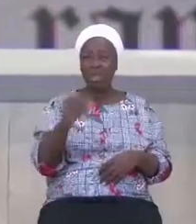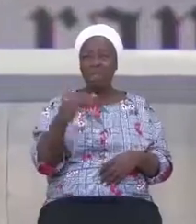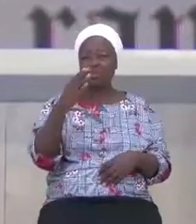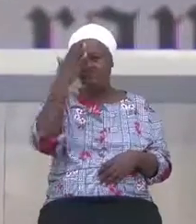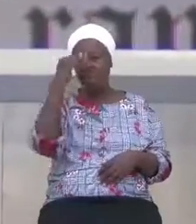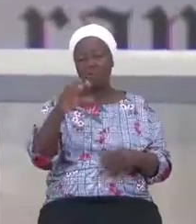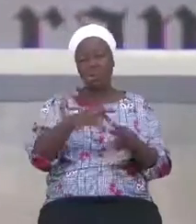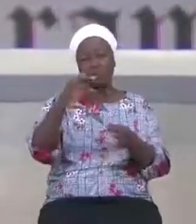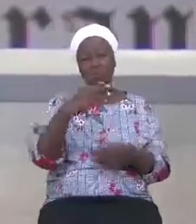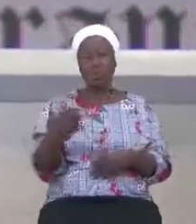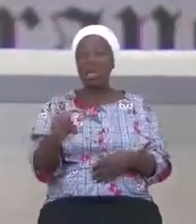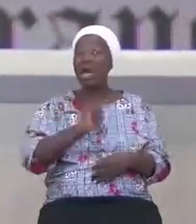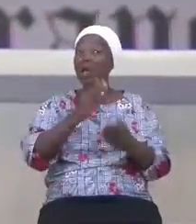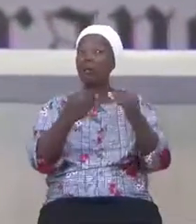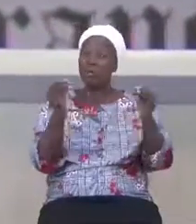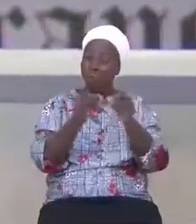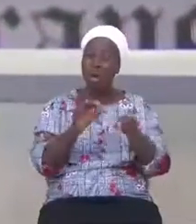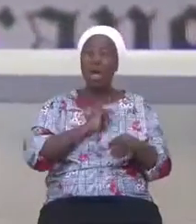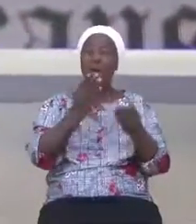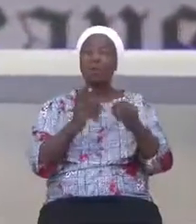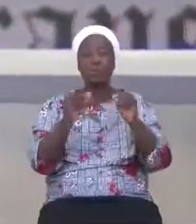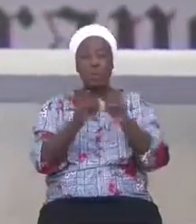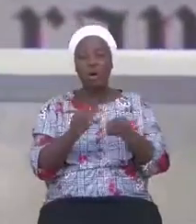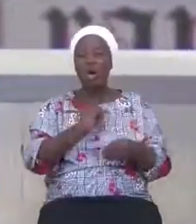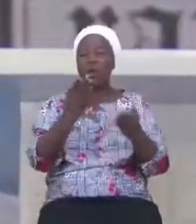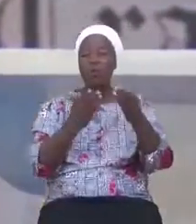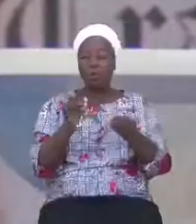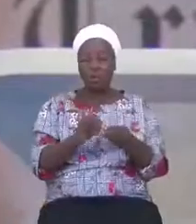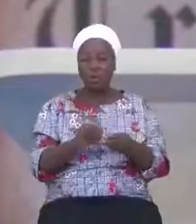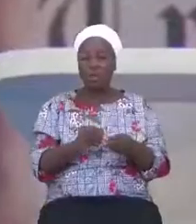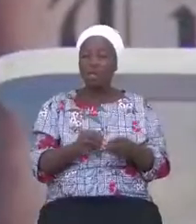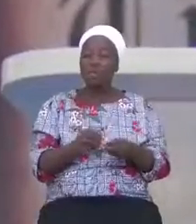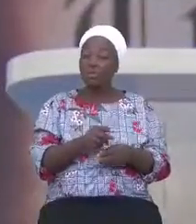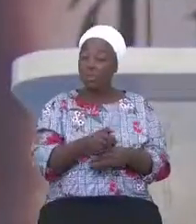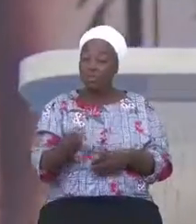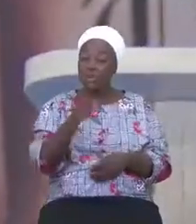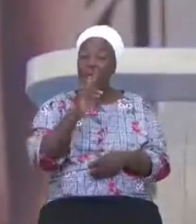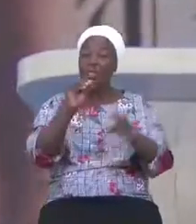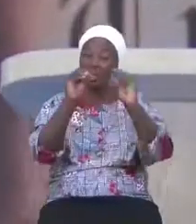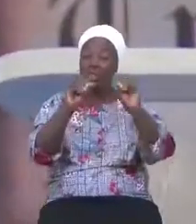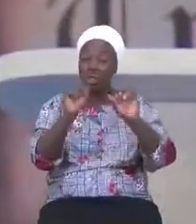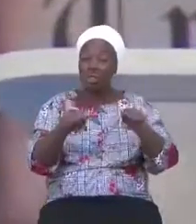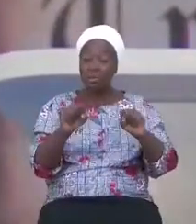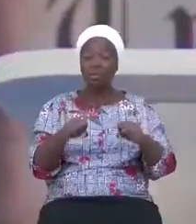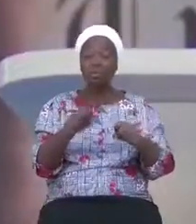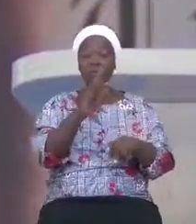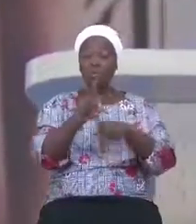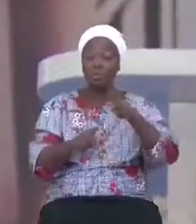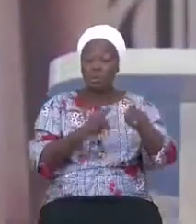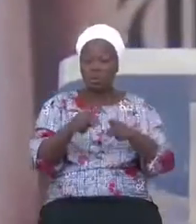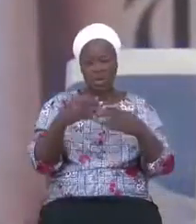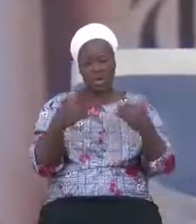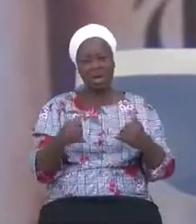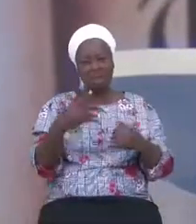spirituelles. Je veux plus, je veux plus, je veux plus. Ce sont donc ces créatures enseignables. Le message